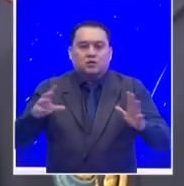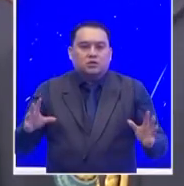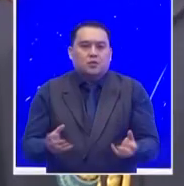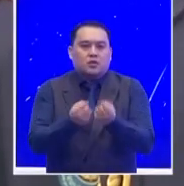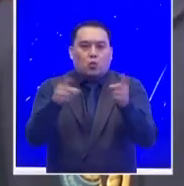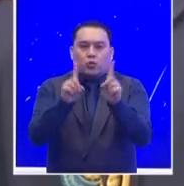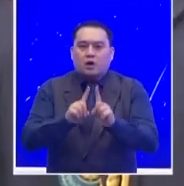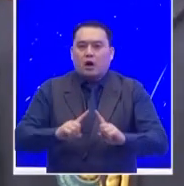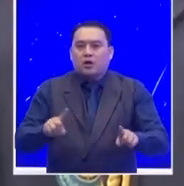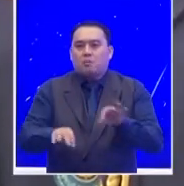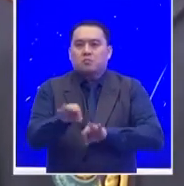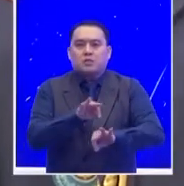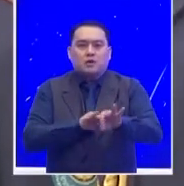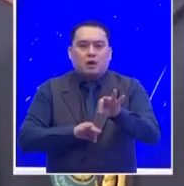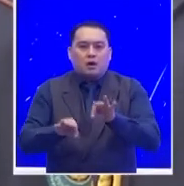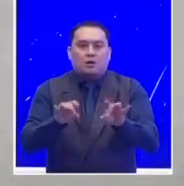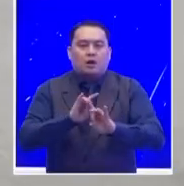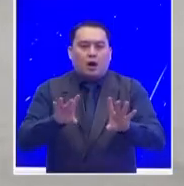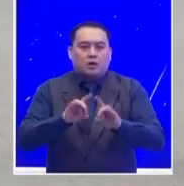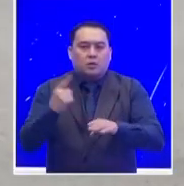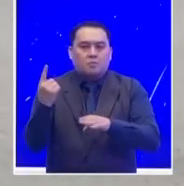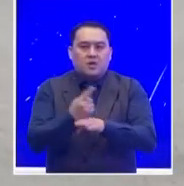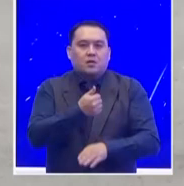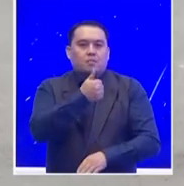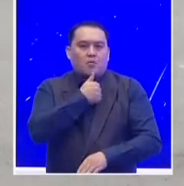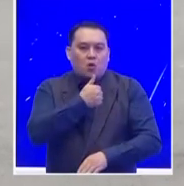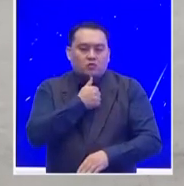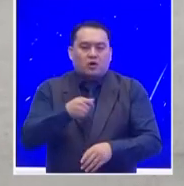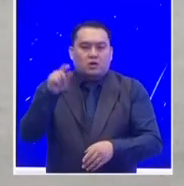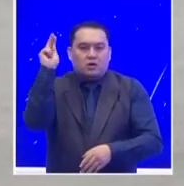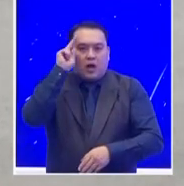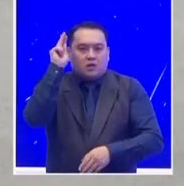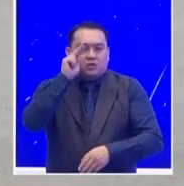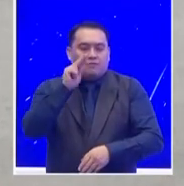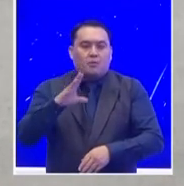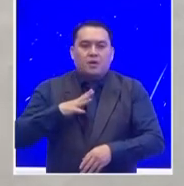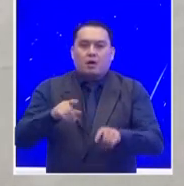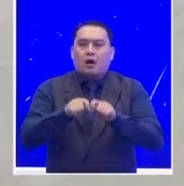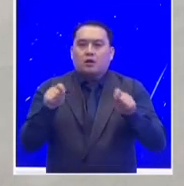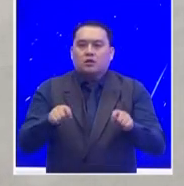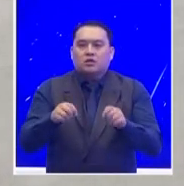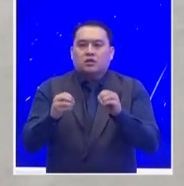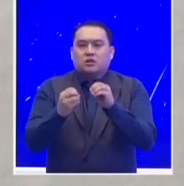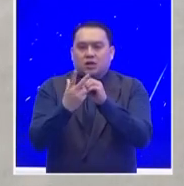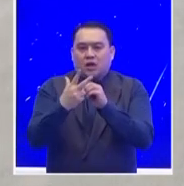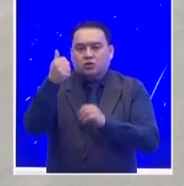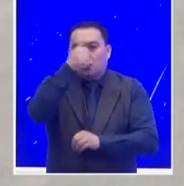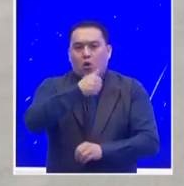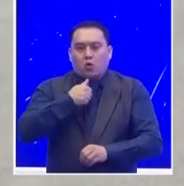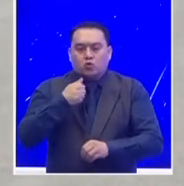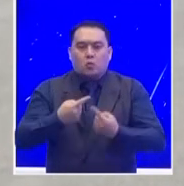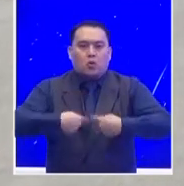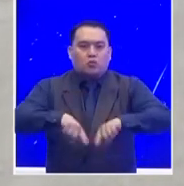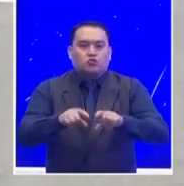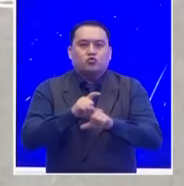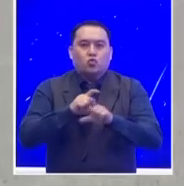уникальной. Со слов автора проекта Ертая Андосова, первый экспериментальный класс юных пограничников был открыт в 2013 году на базе